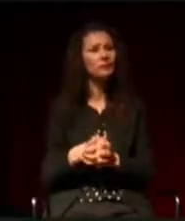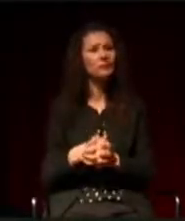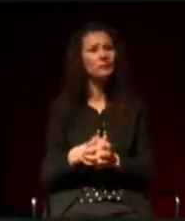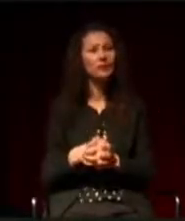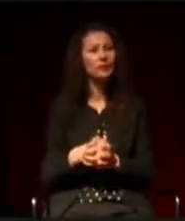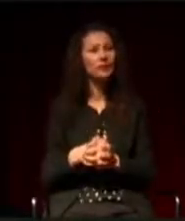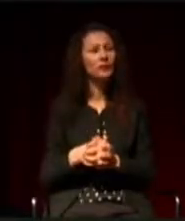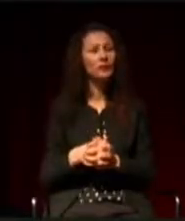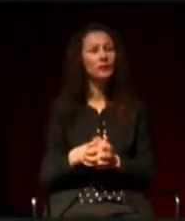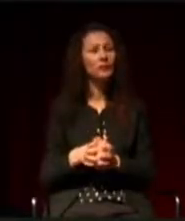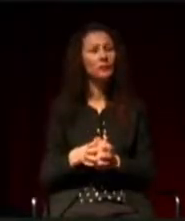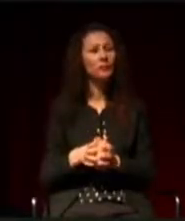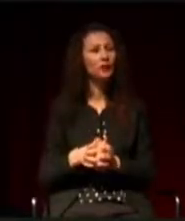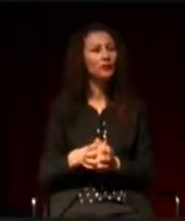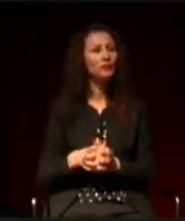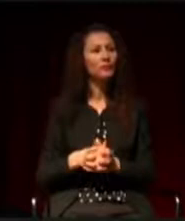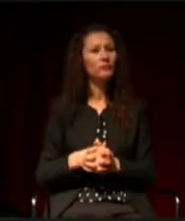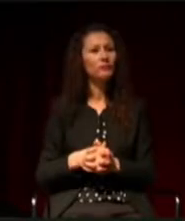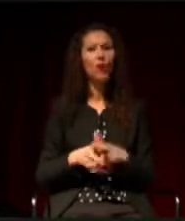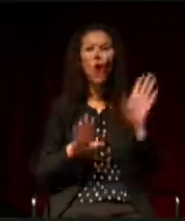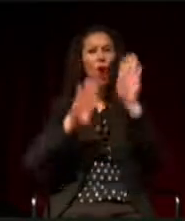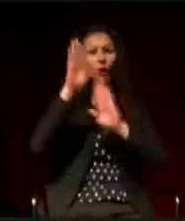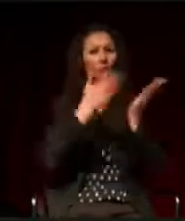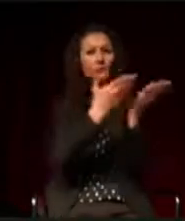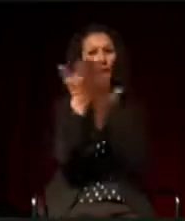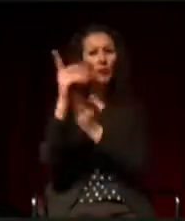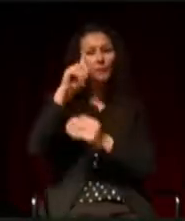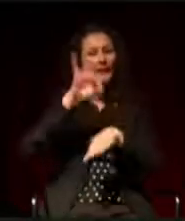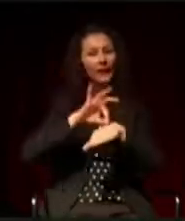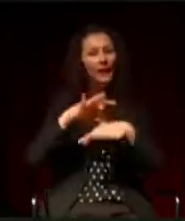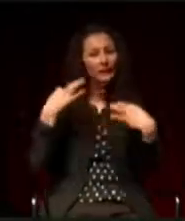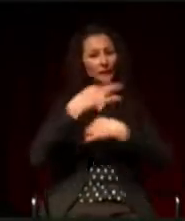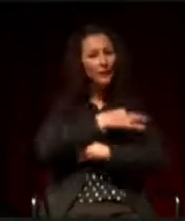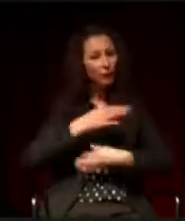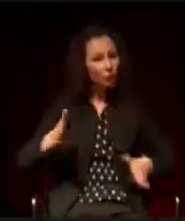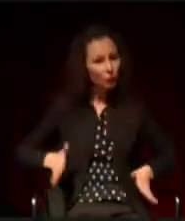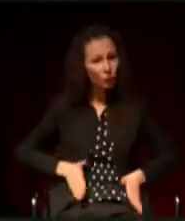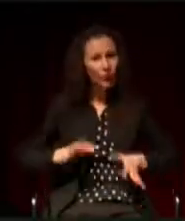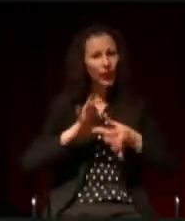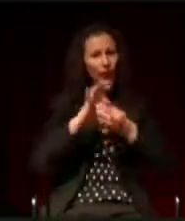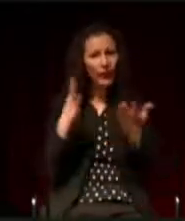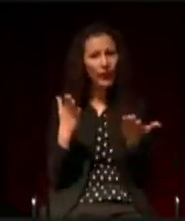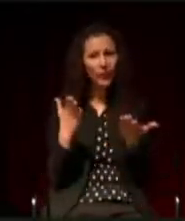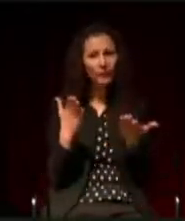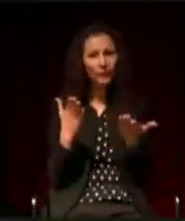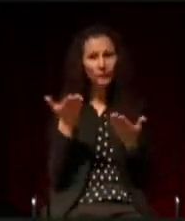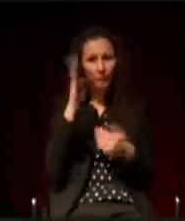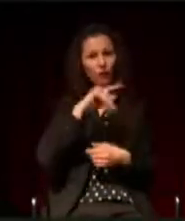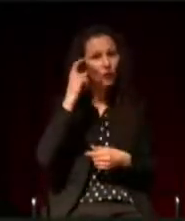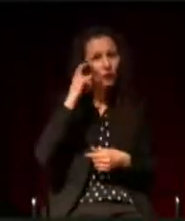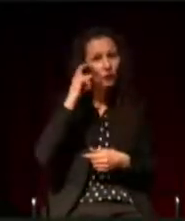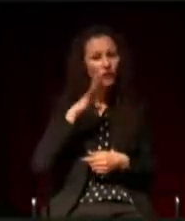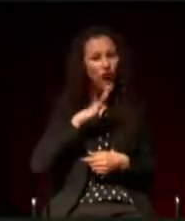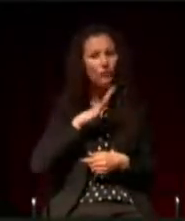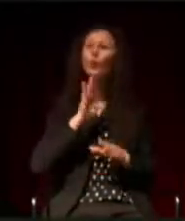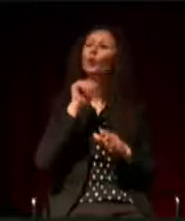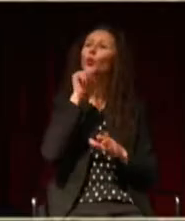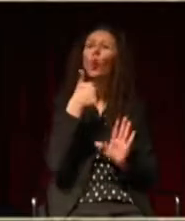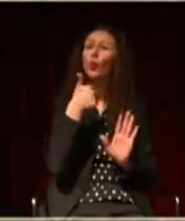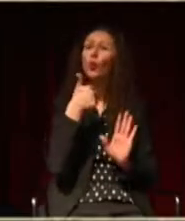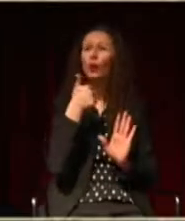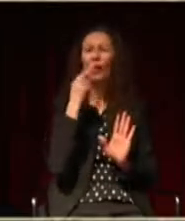Üslü Bey'in önerisini oylarınıza sunuyorum. Bir dakikalık saygı duruşu ile ilgili başka bir görüş var mı? Yok efendim,